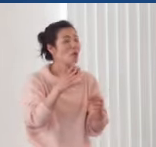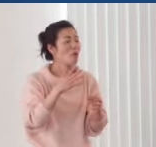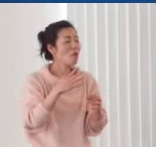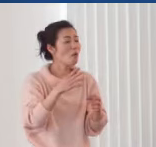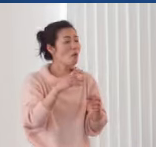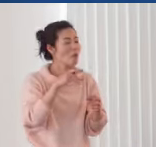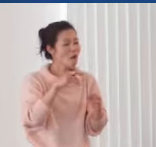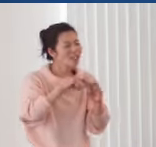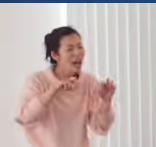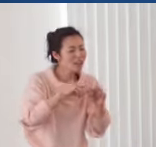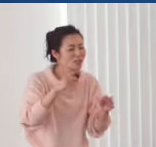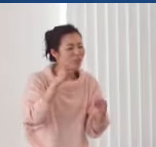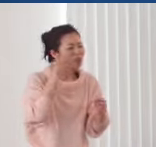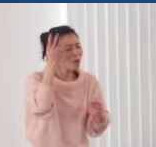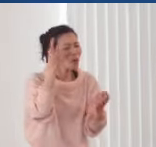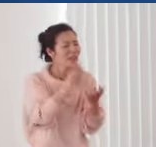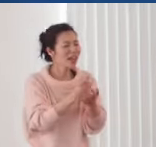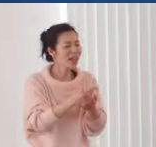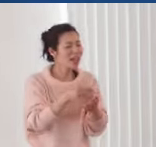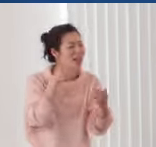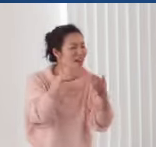ういう、